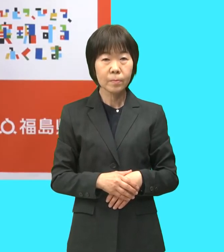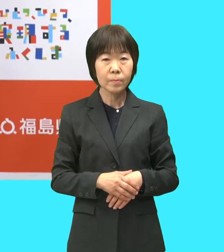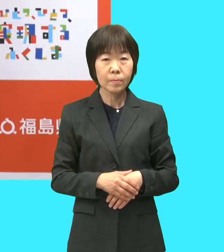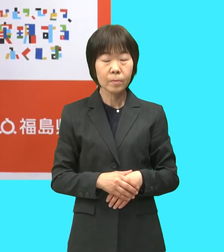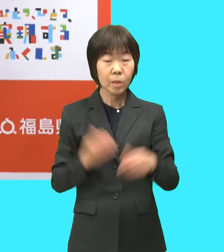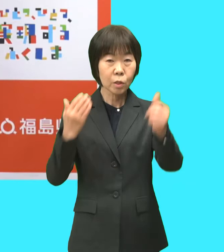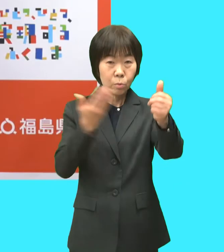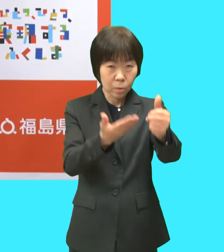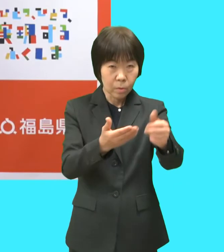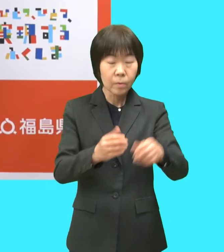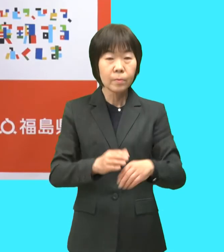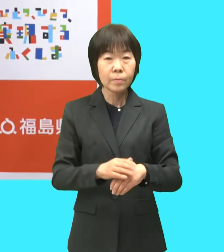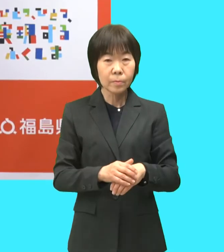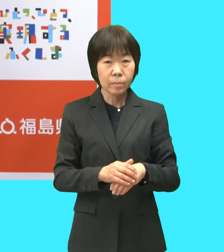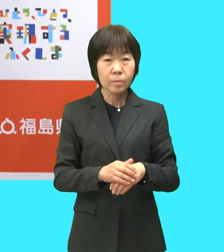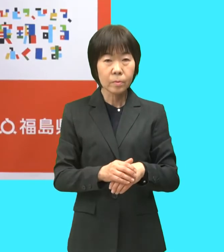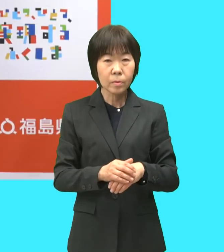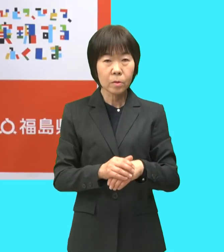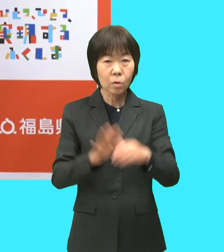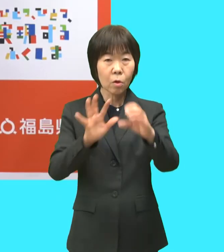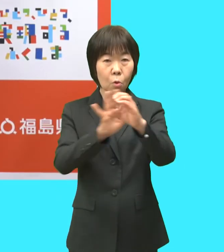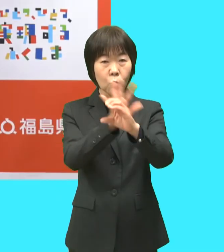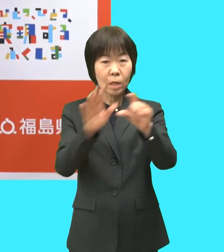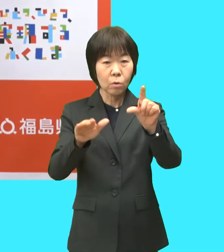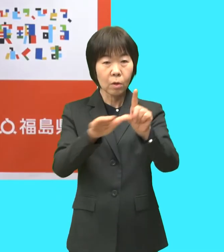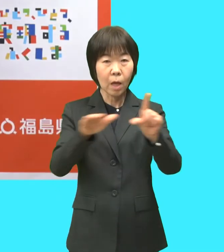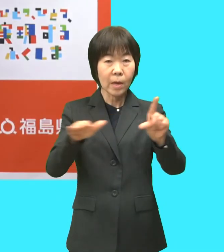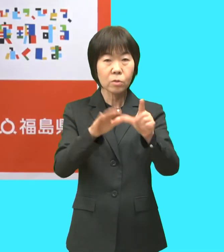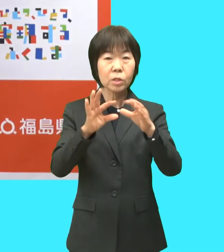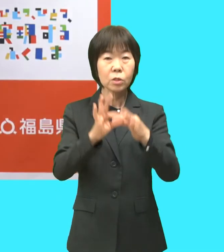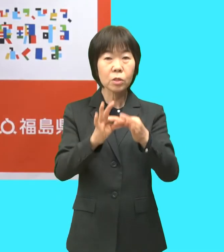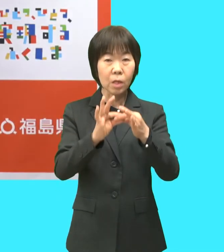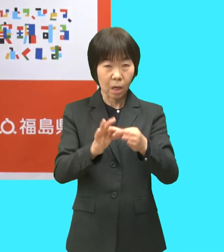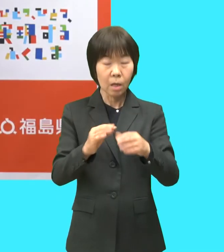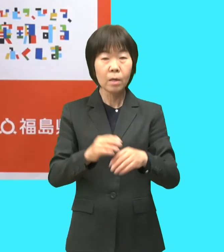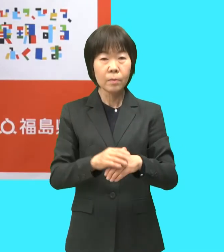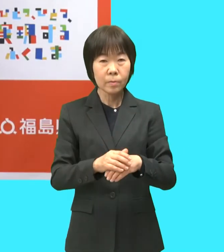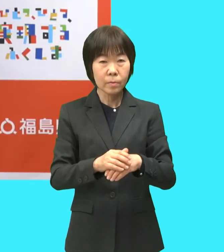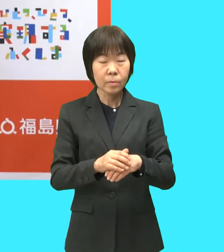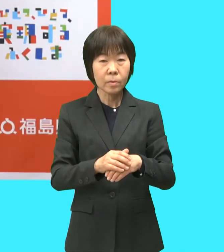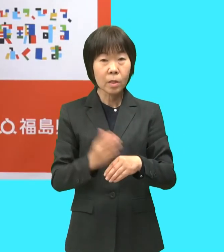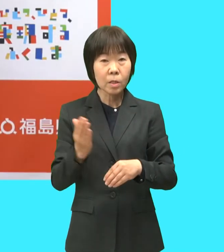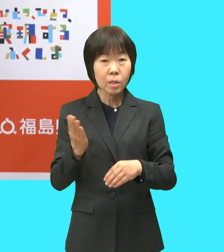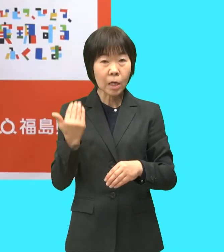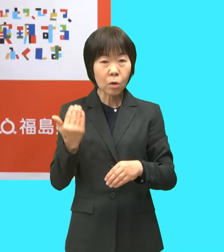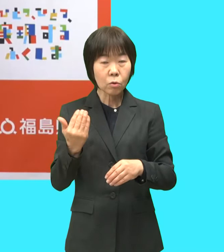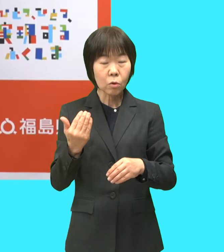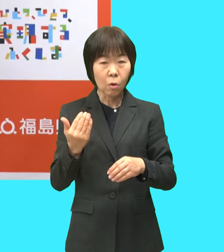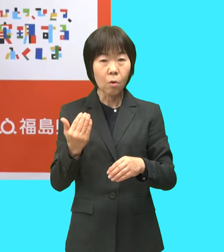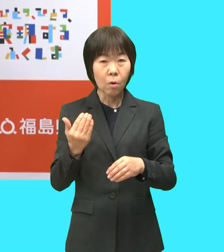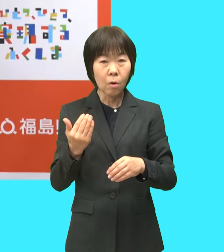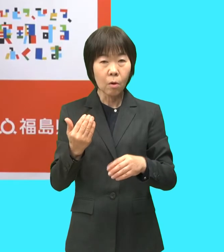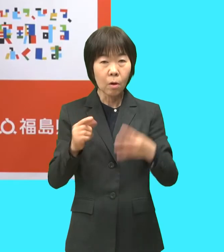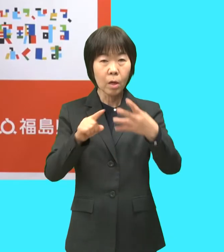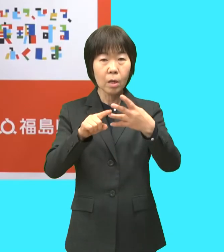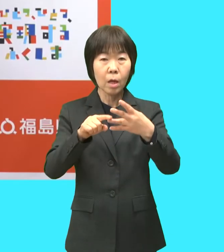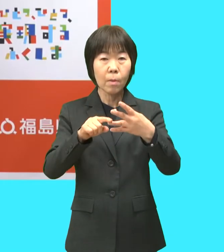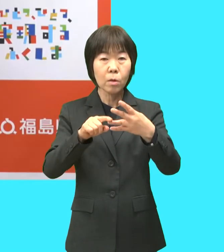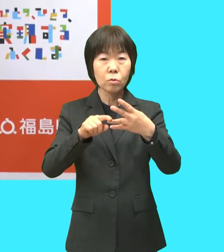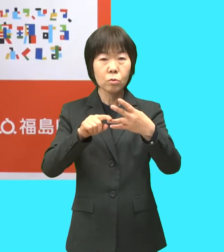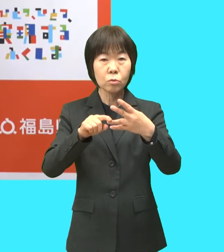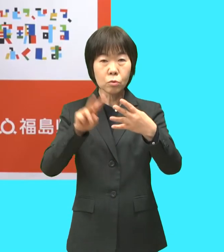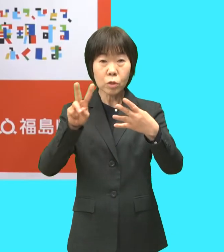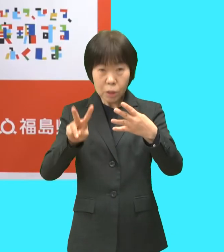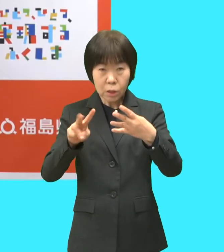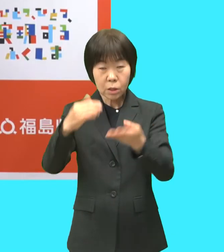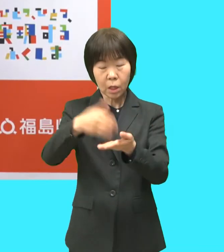各新報の関川です、はい、コロナのステージの認識について伺いますけれども、はい、先ほどステージ2だというお